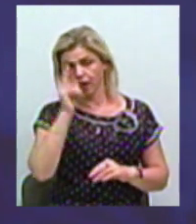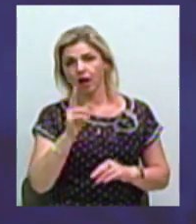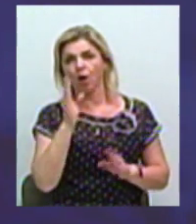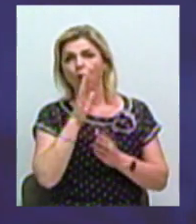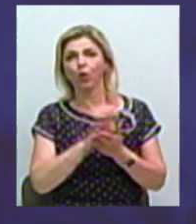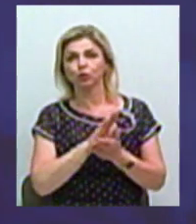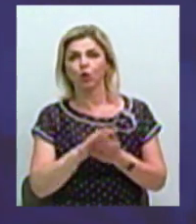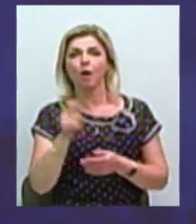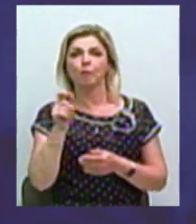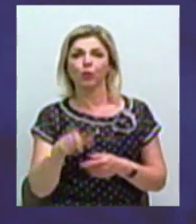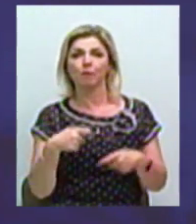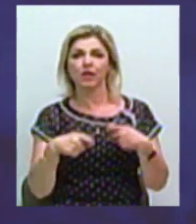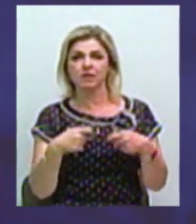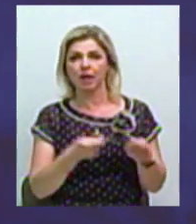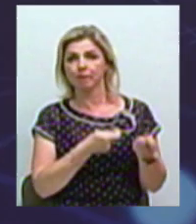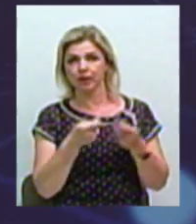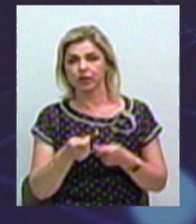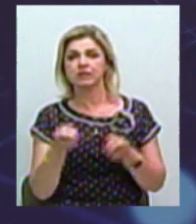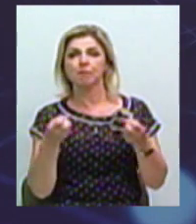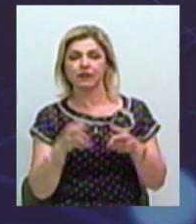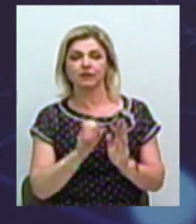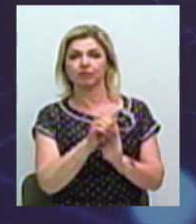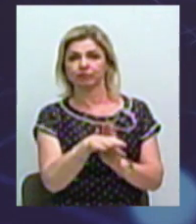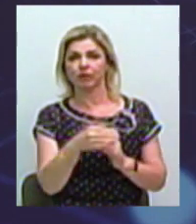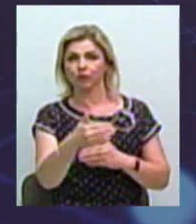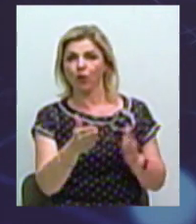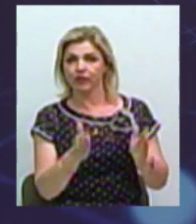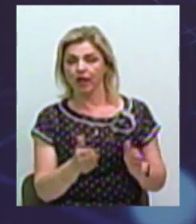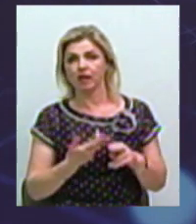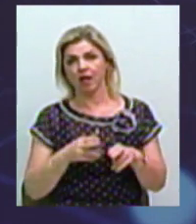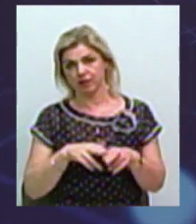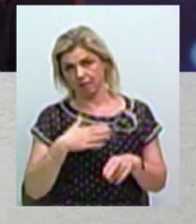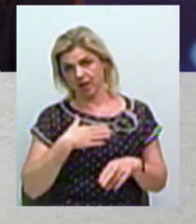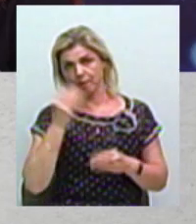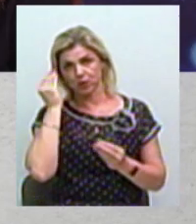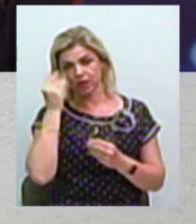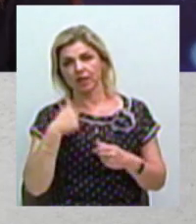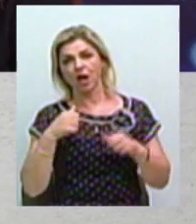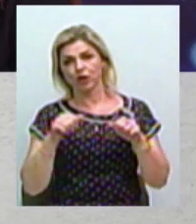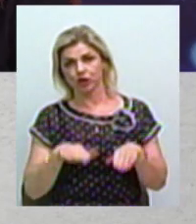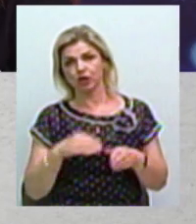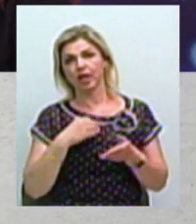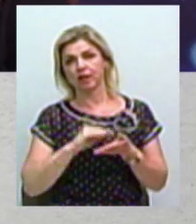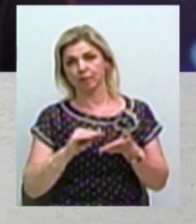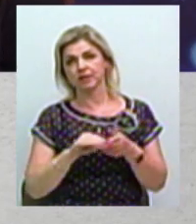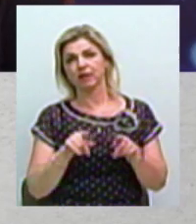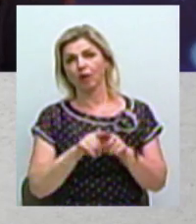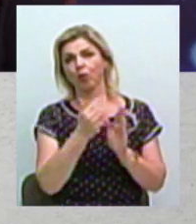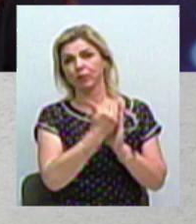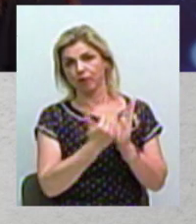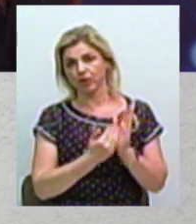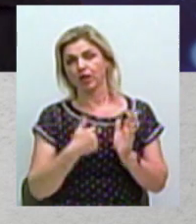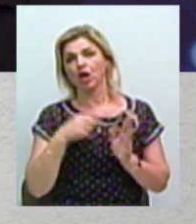бутылочку пластмассовую, принести в школу, специальный контейнер сложить. Поэтому это моя позиция. Я решил, я написал такую программу, я считаю, что я ее